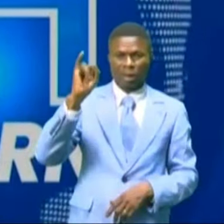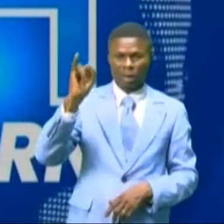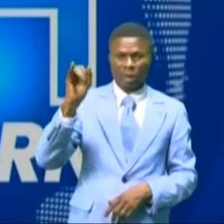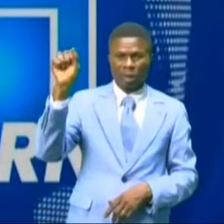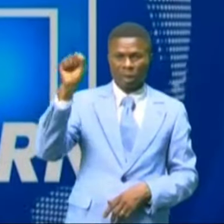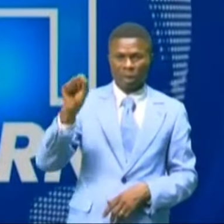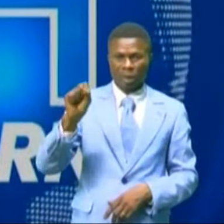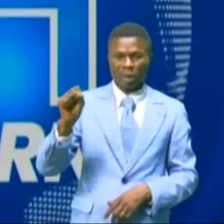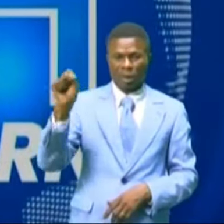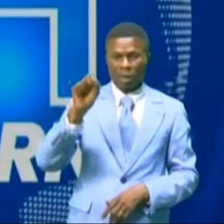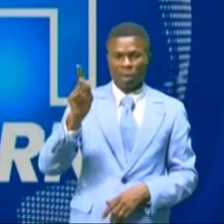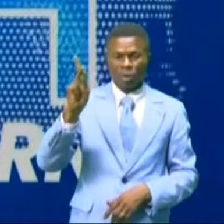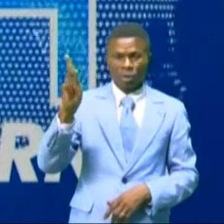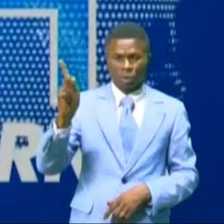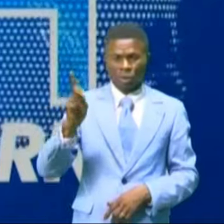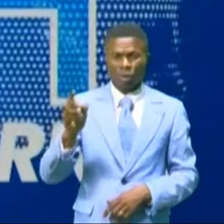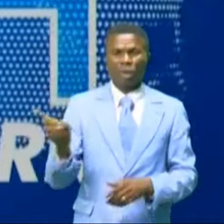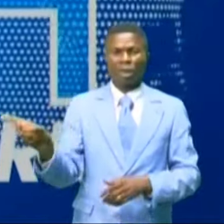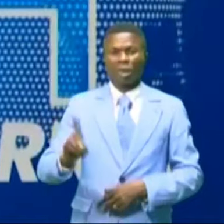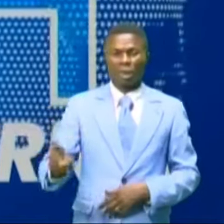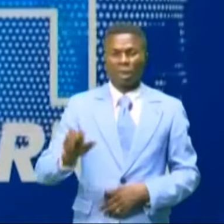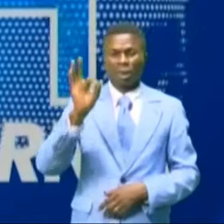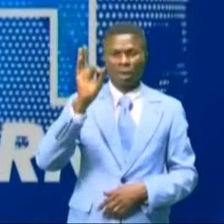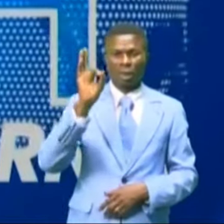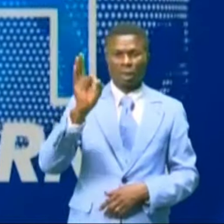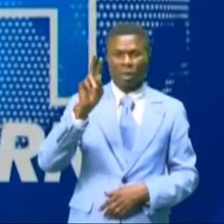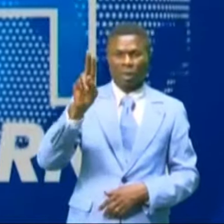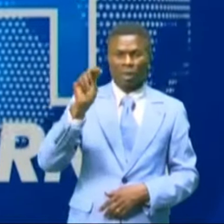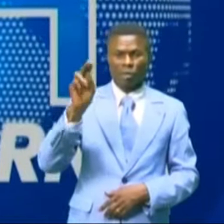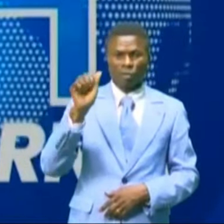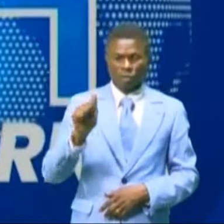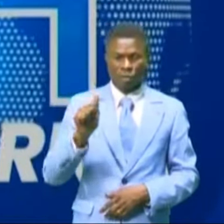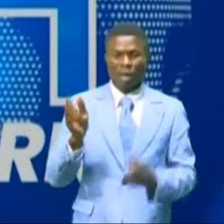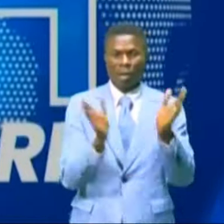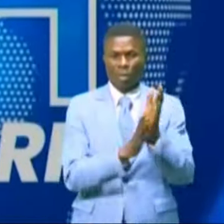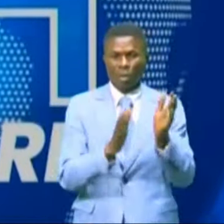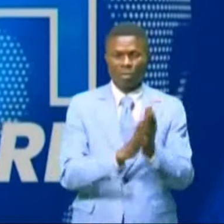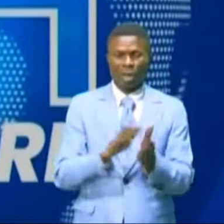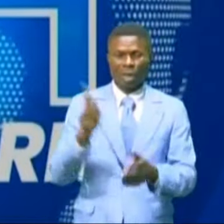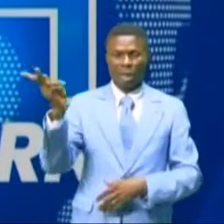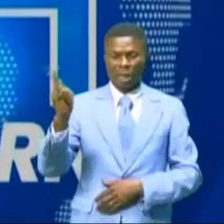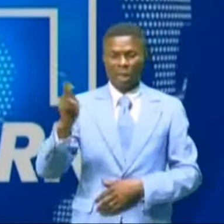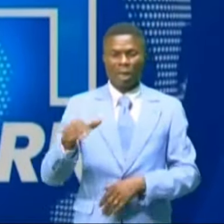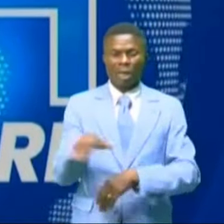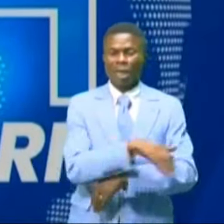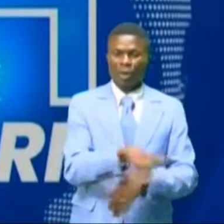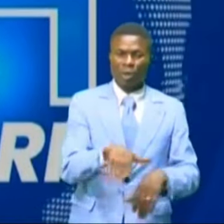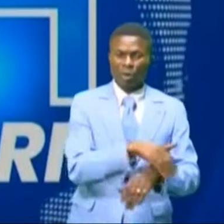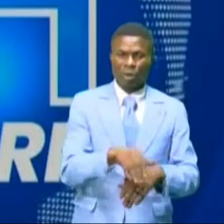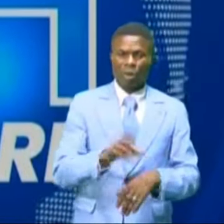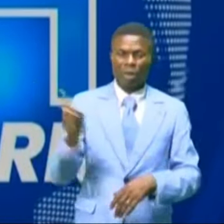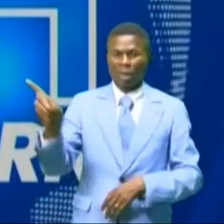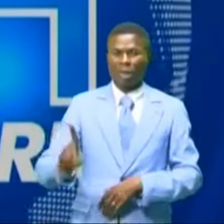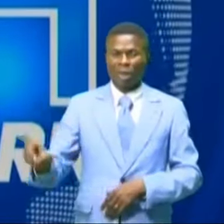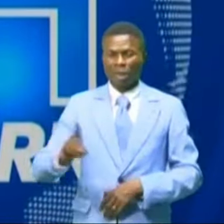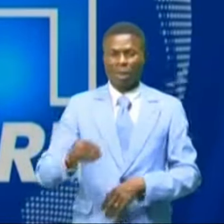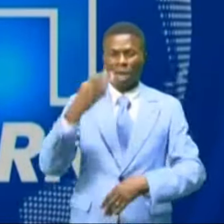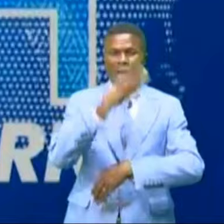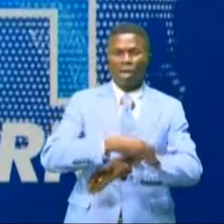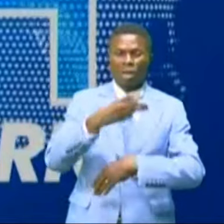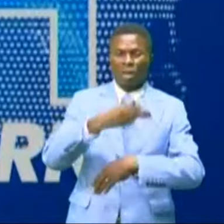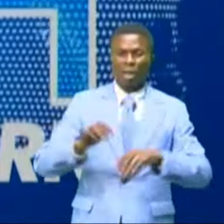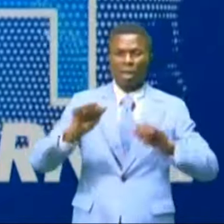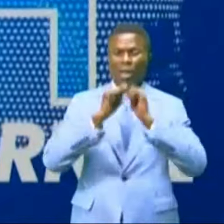Kitambo. District de Funa, les agences de Mbandalungwa, de Kalamu et de Ngiringiri. District de Moamba, les agences